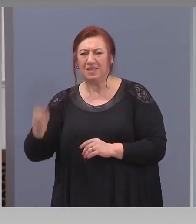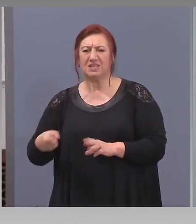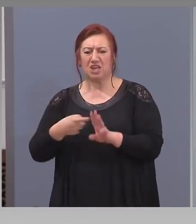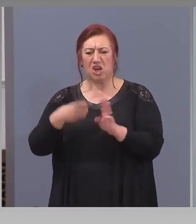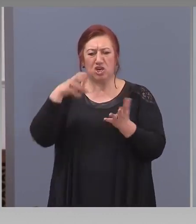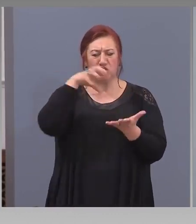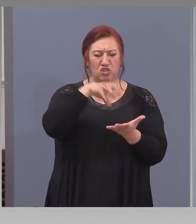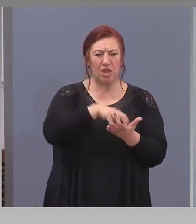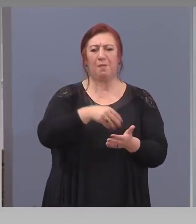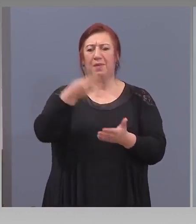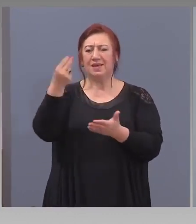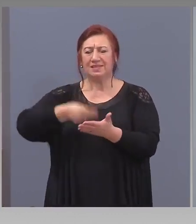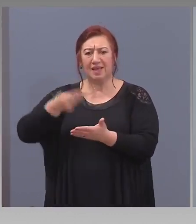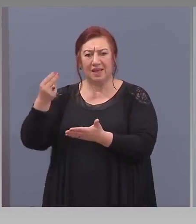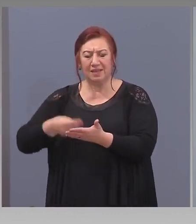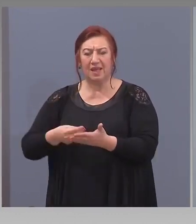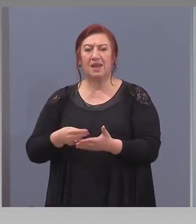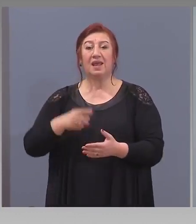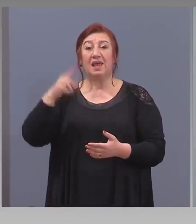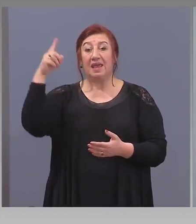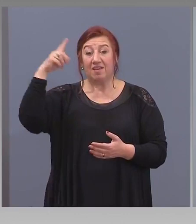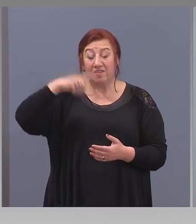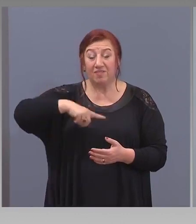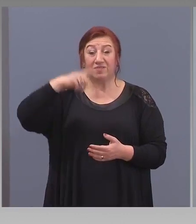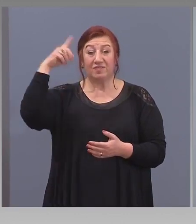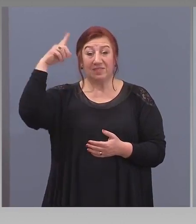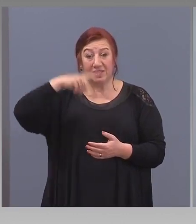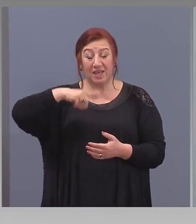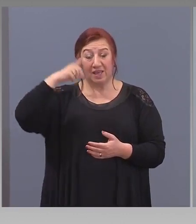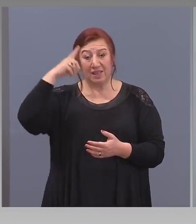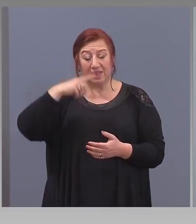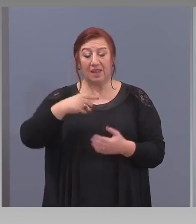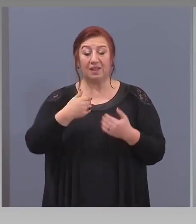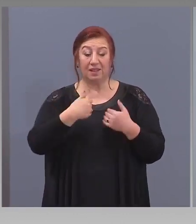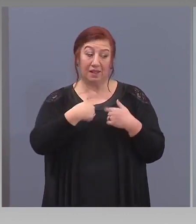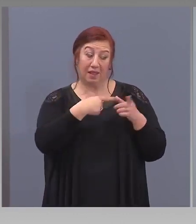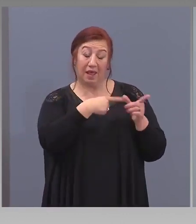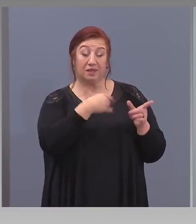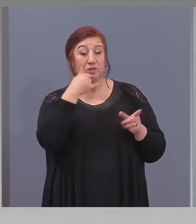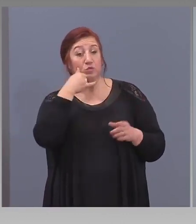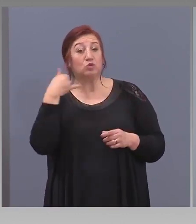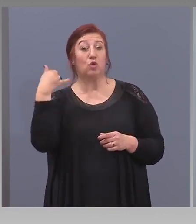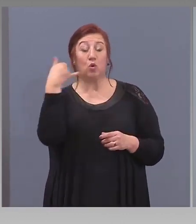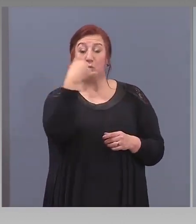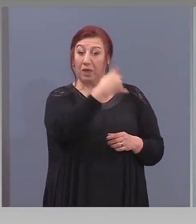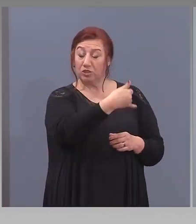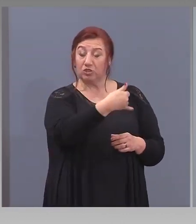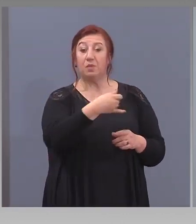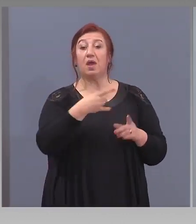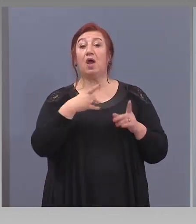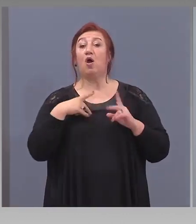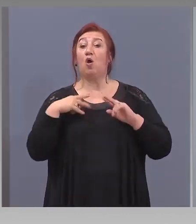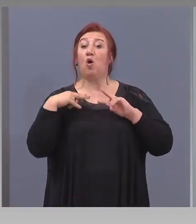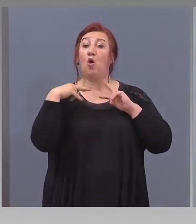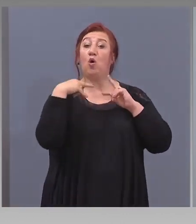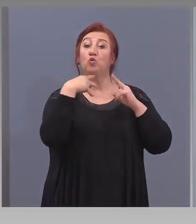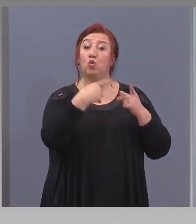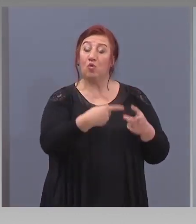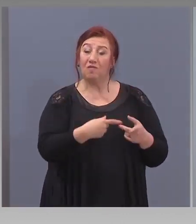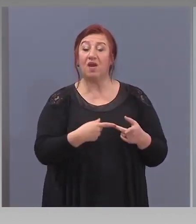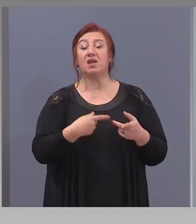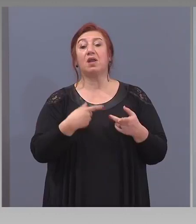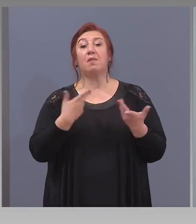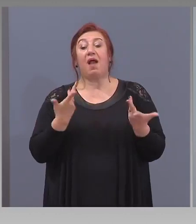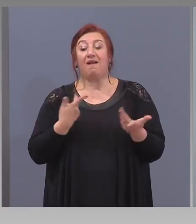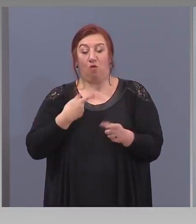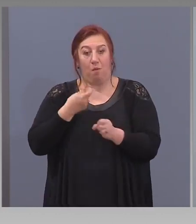секретари. Всеки ден аз му се обаждам и му долагам направеното ново и